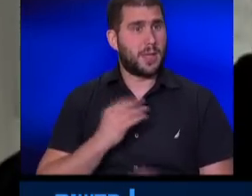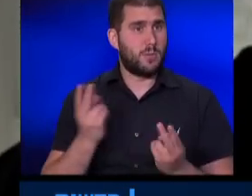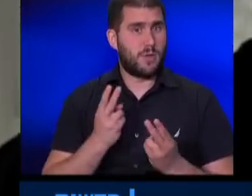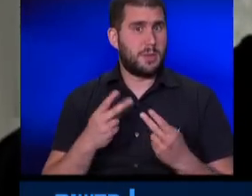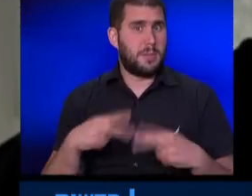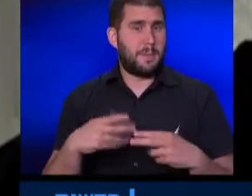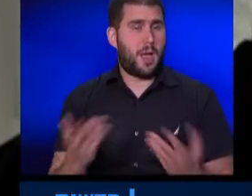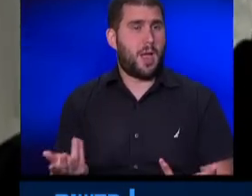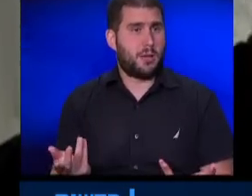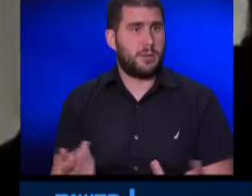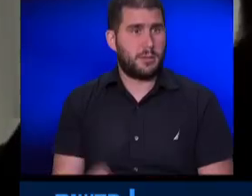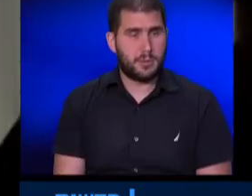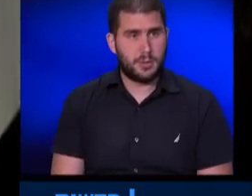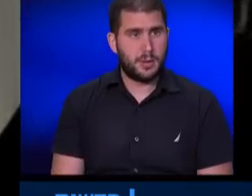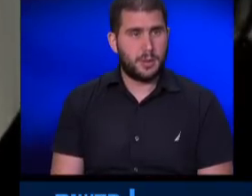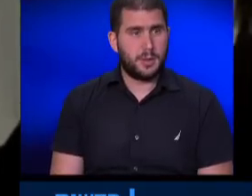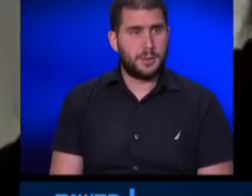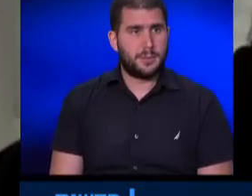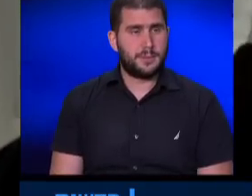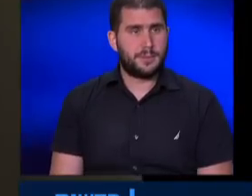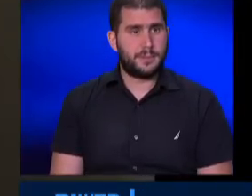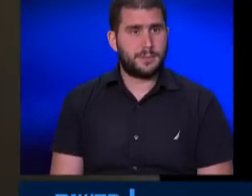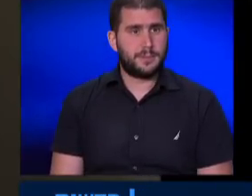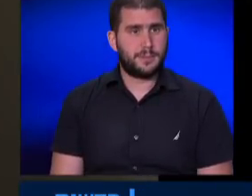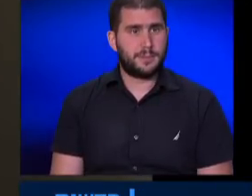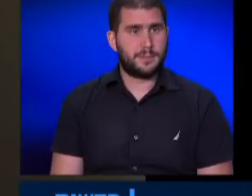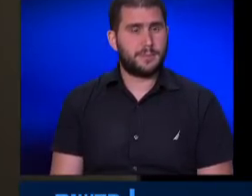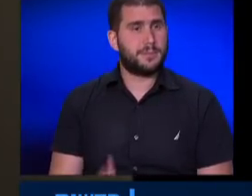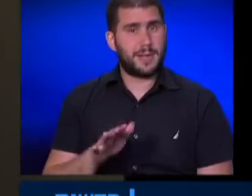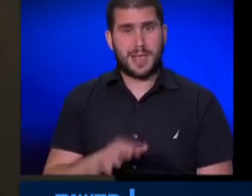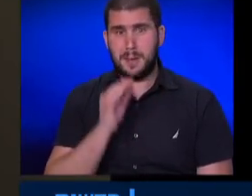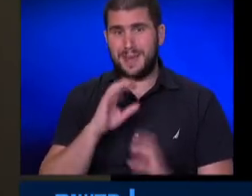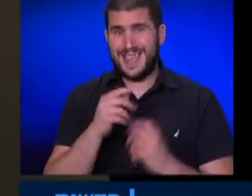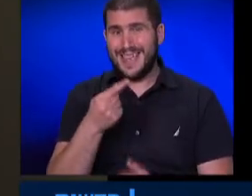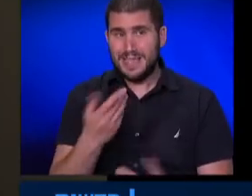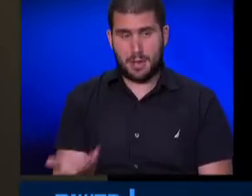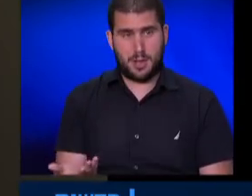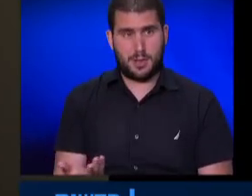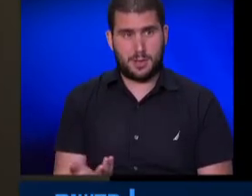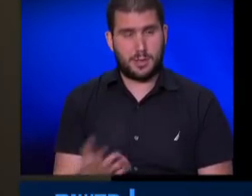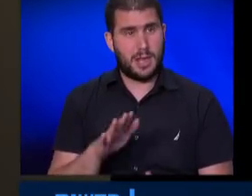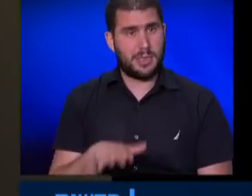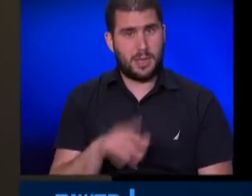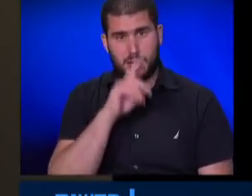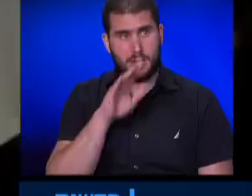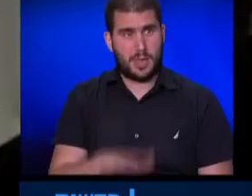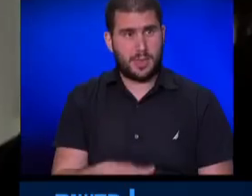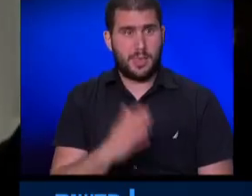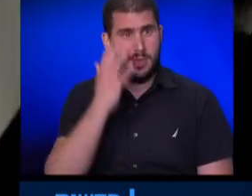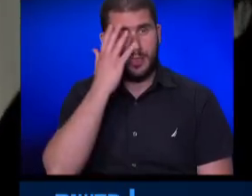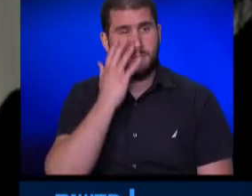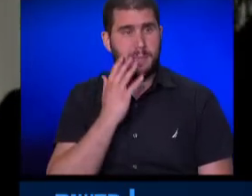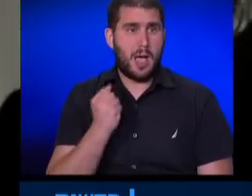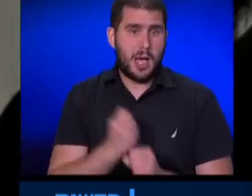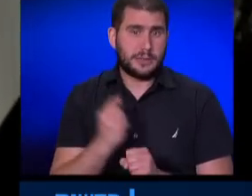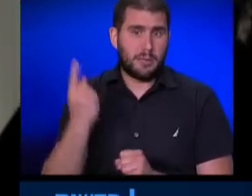כמובן, מתוך פחד, ילדה בכיתה ג', ילדה מאוד קטנה, תמימה,